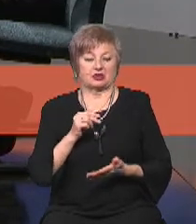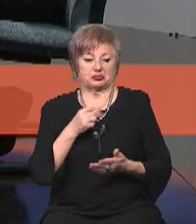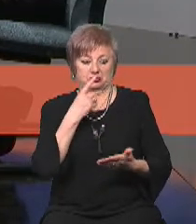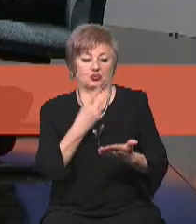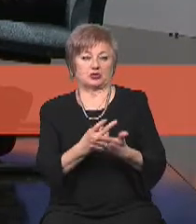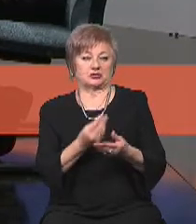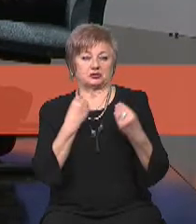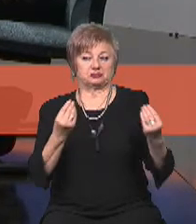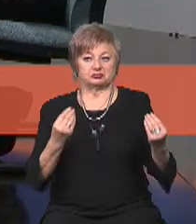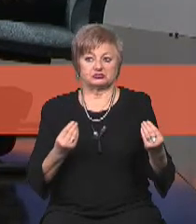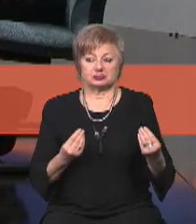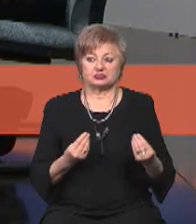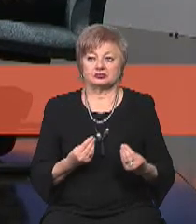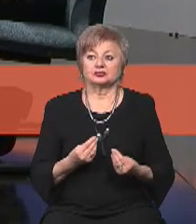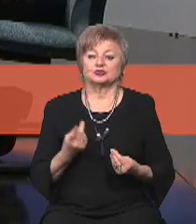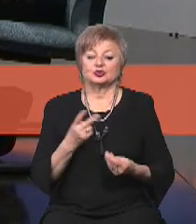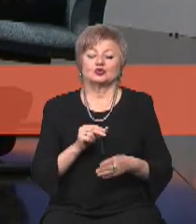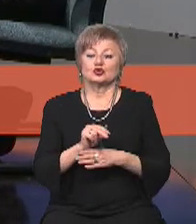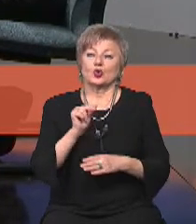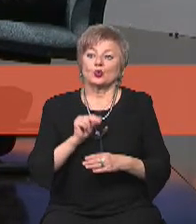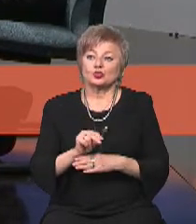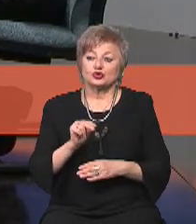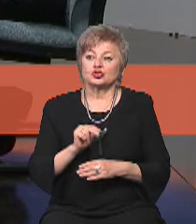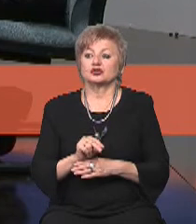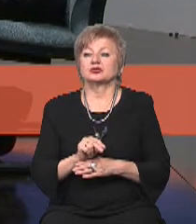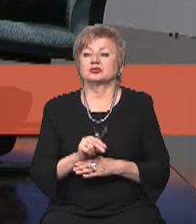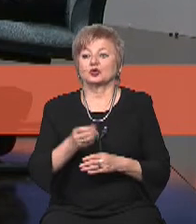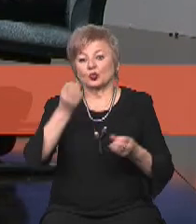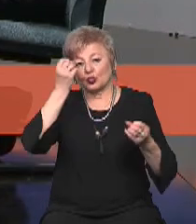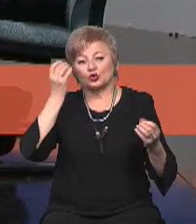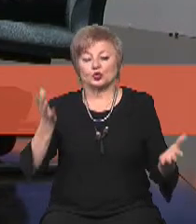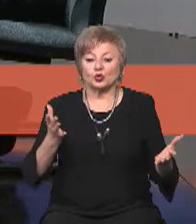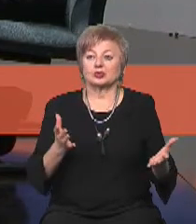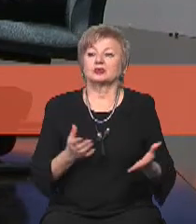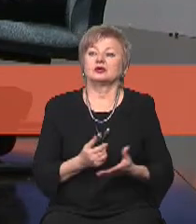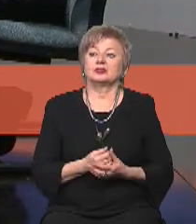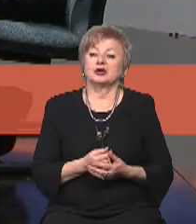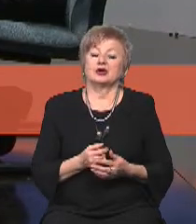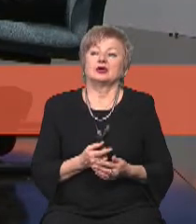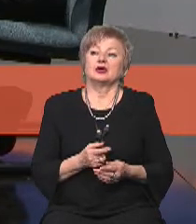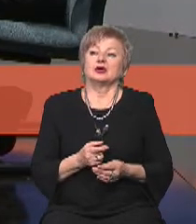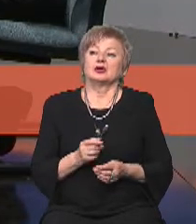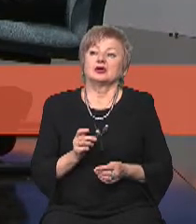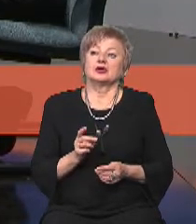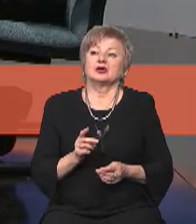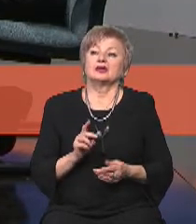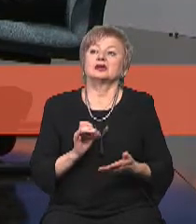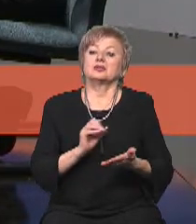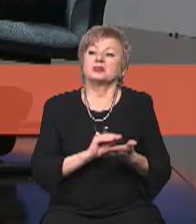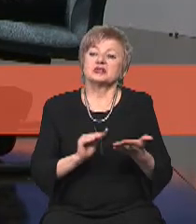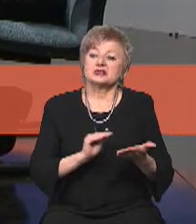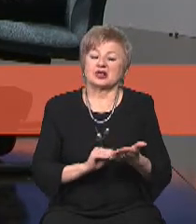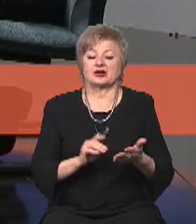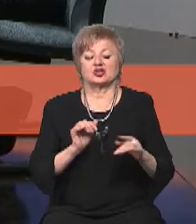ну, але для цього треба ще вчити авторів культурі подачі проєктів і написання їх,